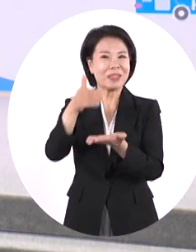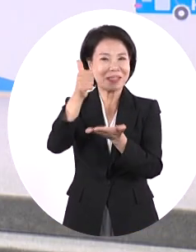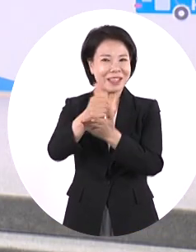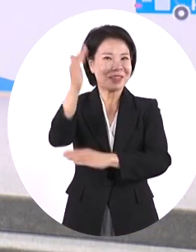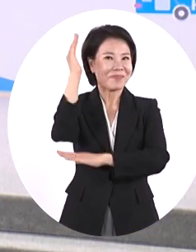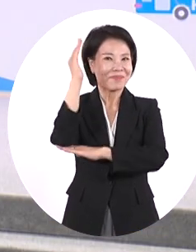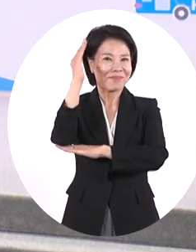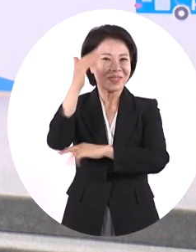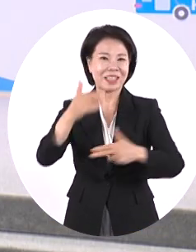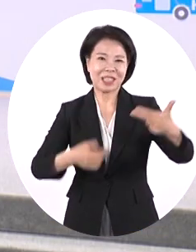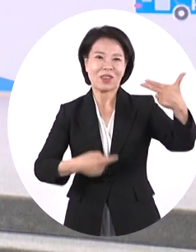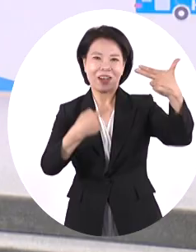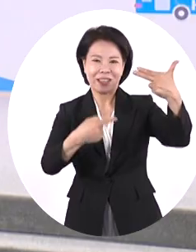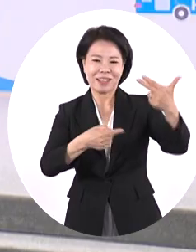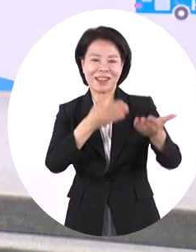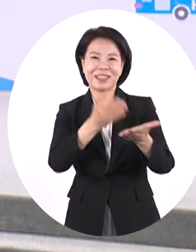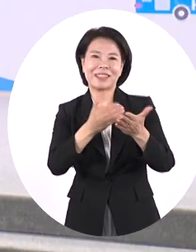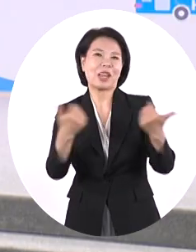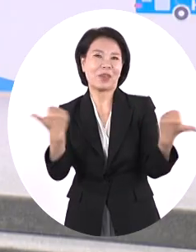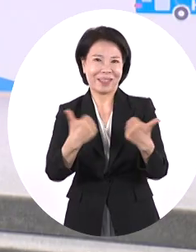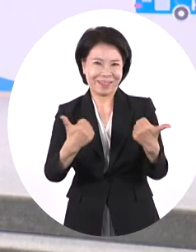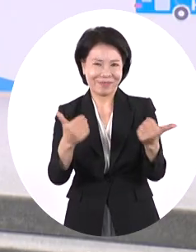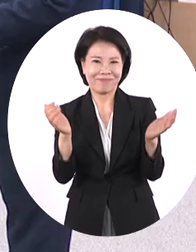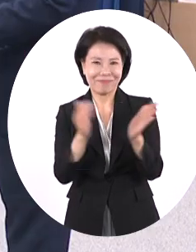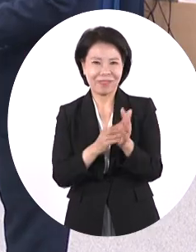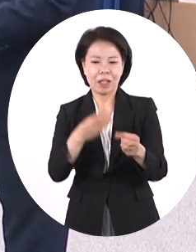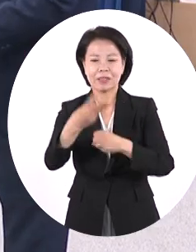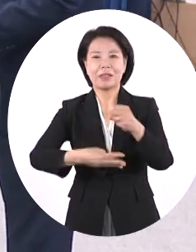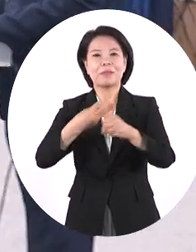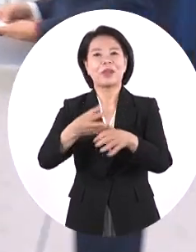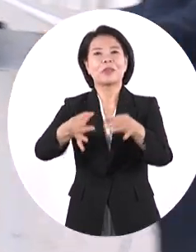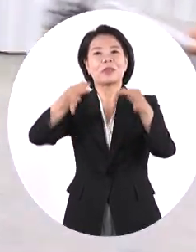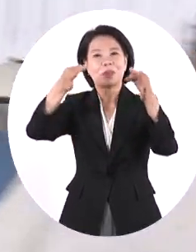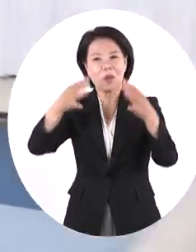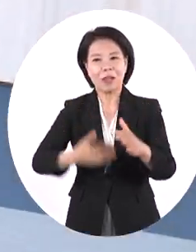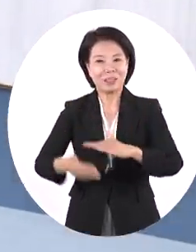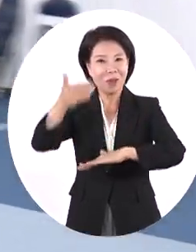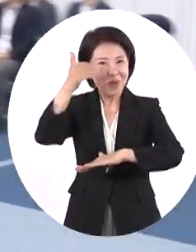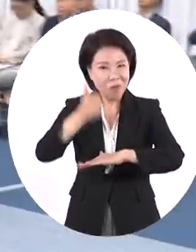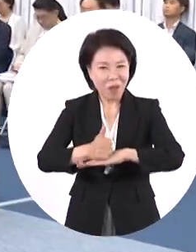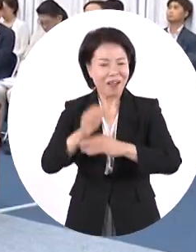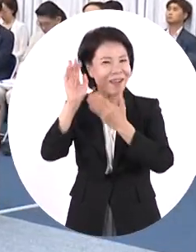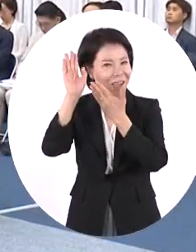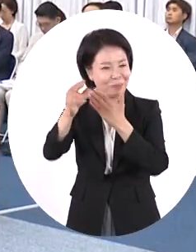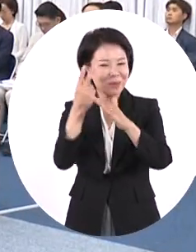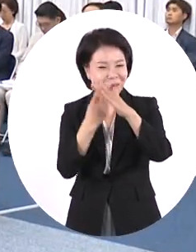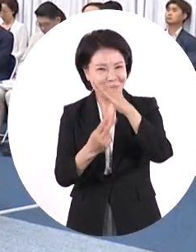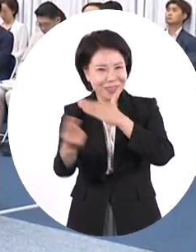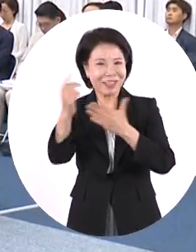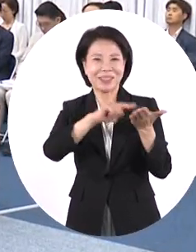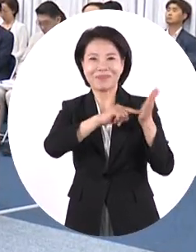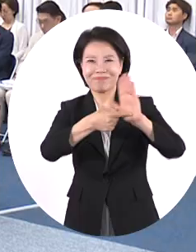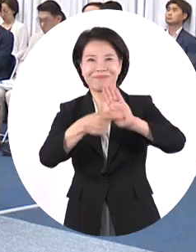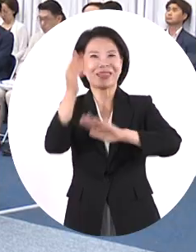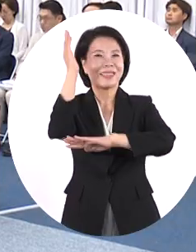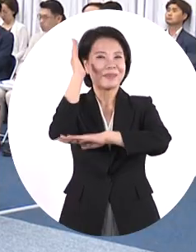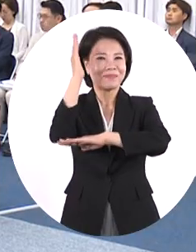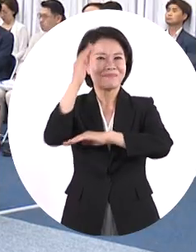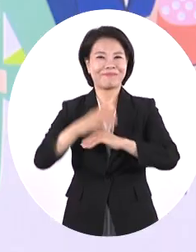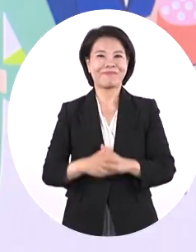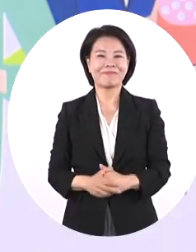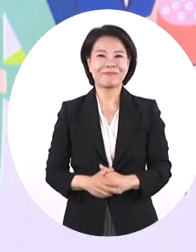오영훈 도지사는 7월 1일 기자회견을 통해 지난 3년간의 도정 성과와 향후 비전을